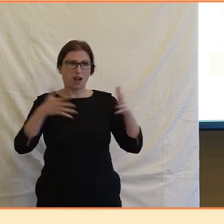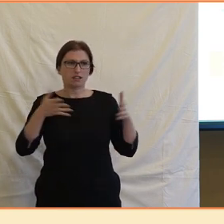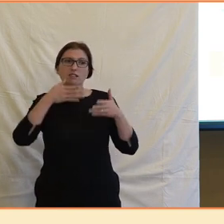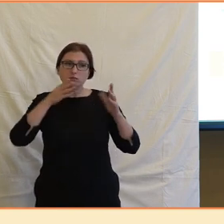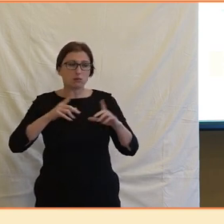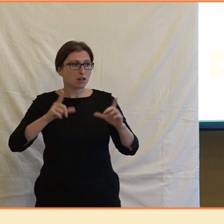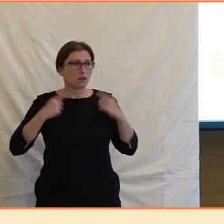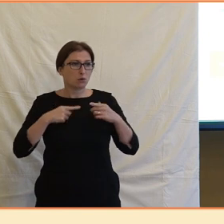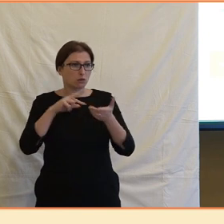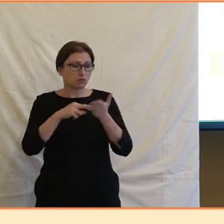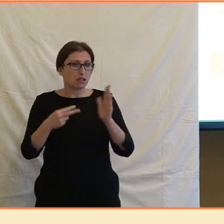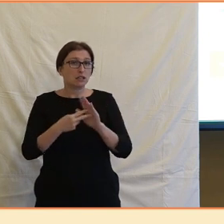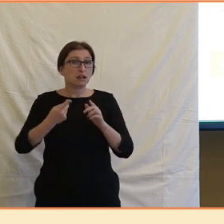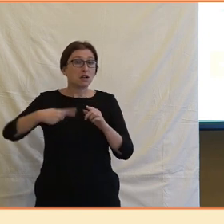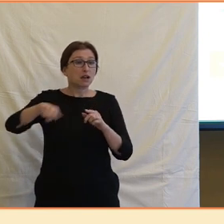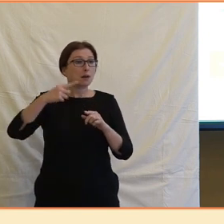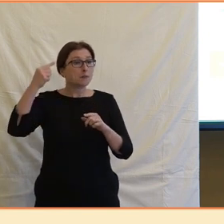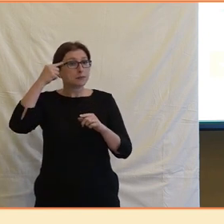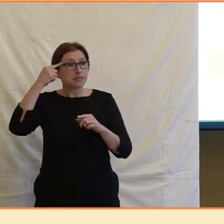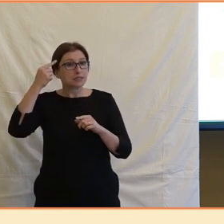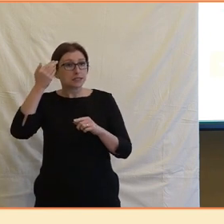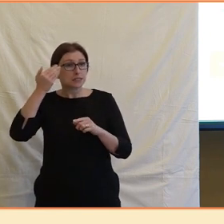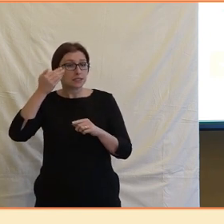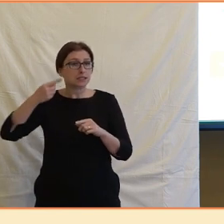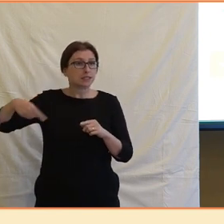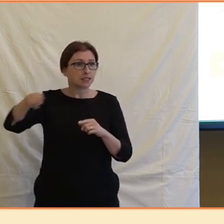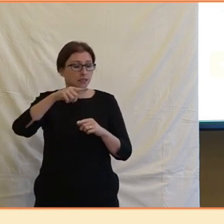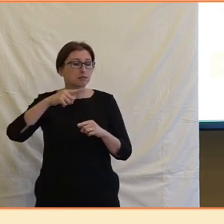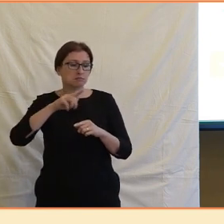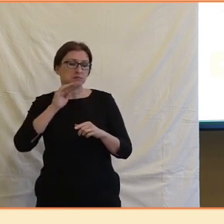daném segmentu, tak jsou skutečně zcela převažující.